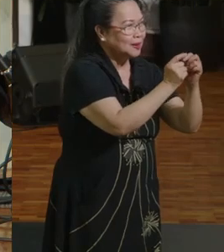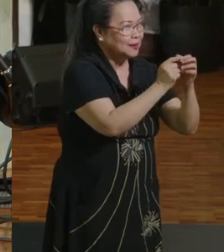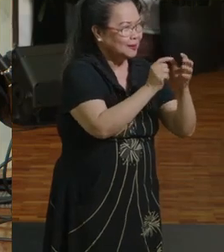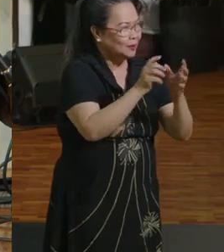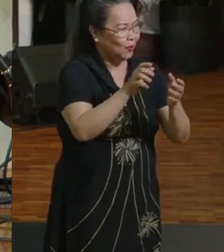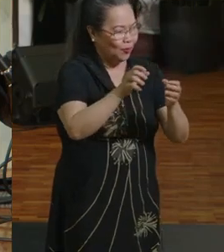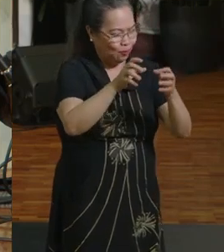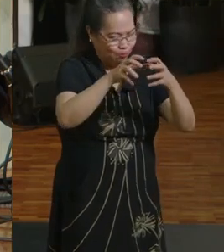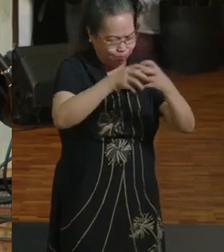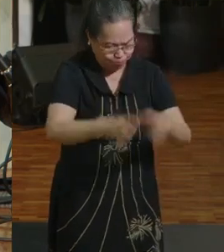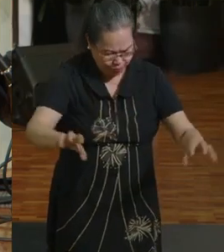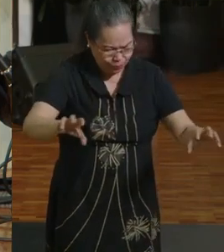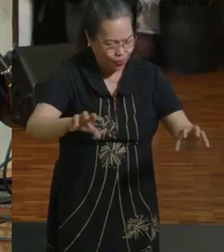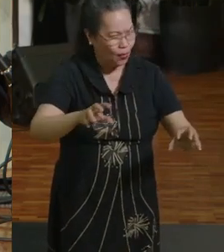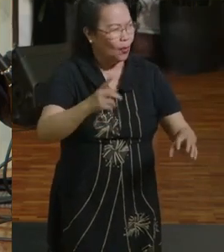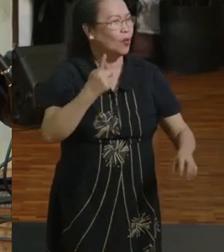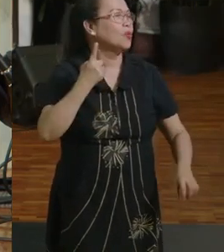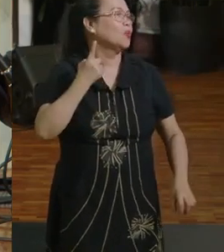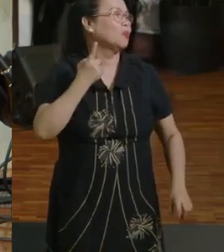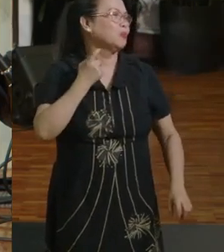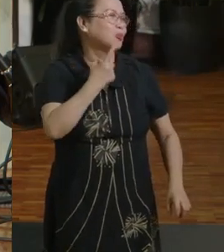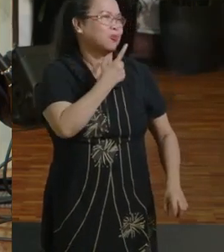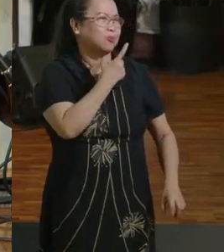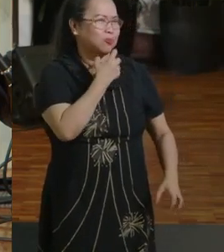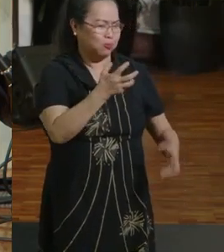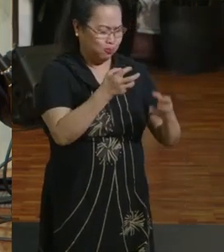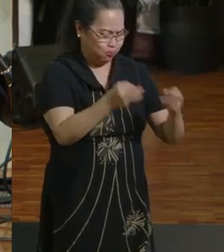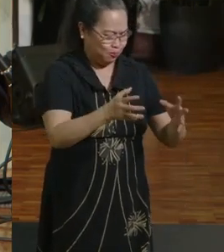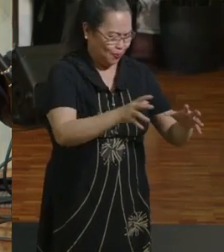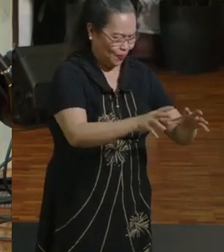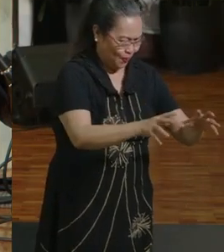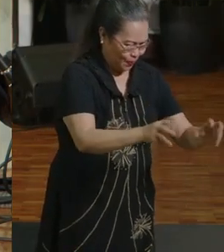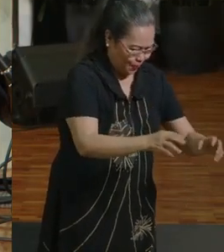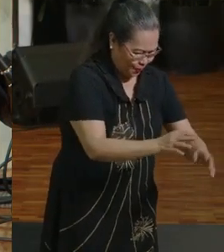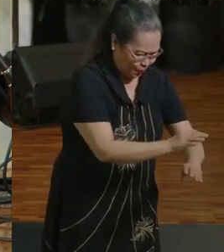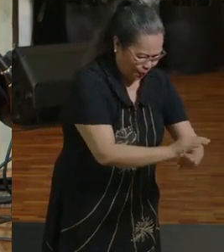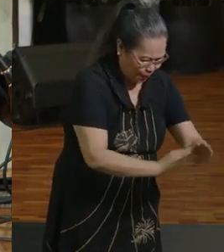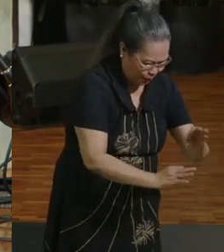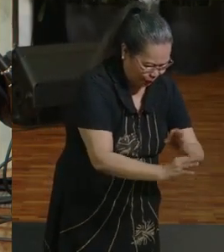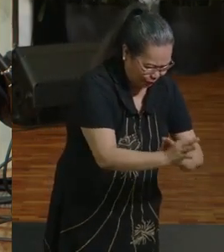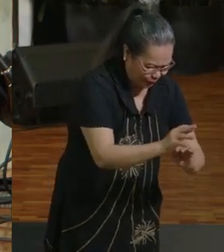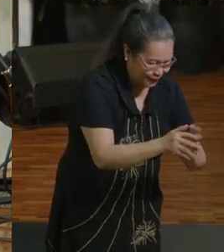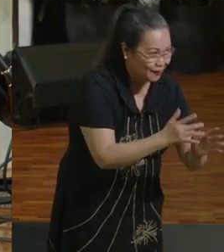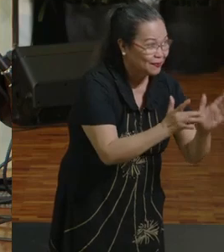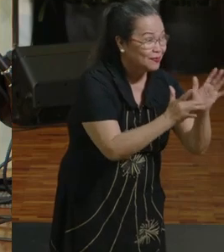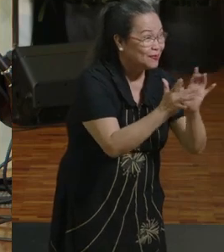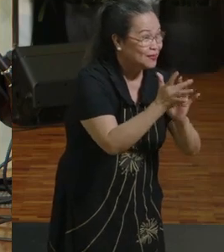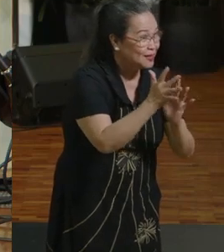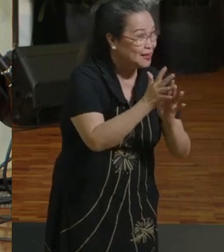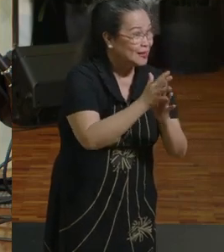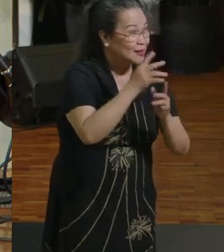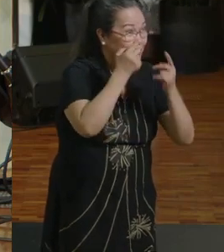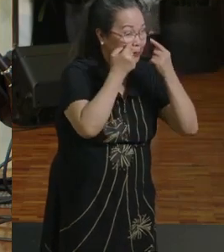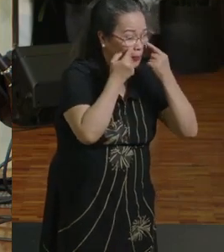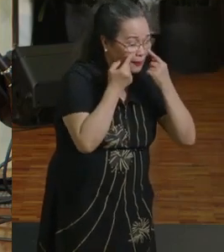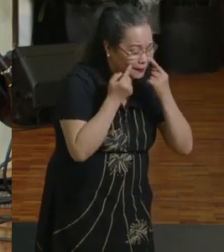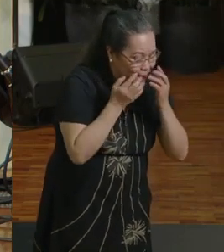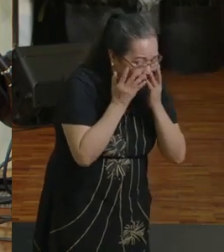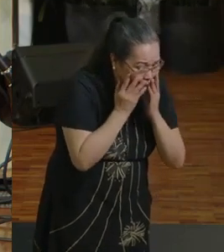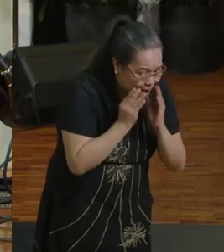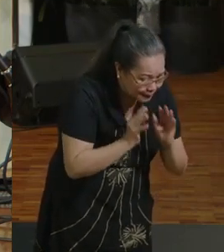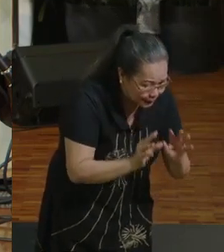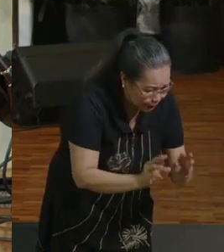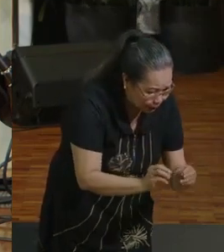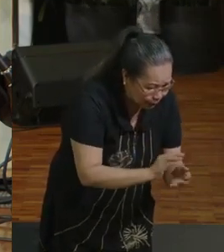binuhusan ng napakamahal na perfume ang kanyang paa at yung kanyang mga luha ang kanyang